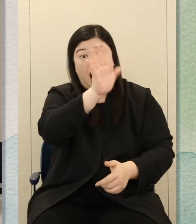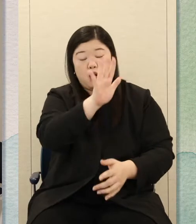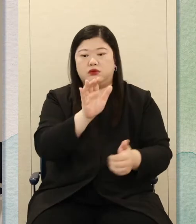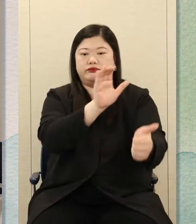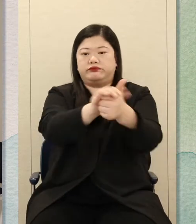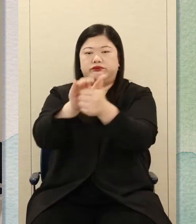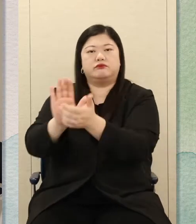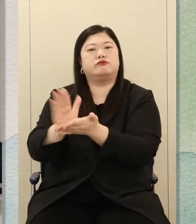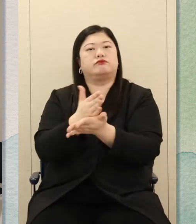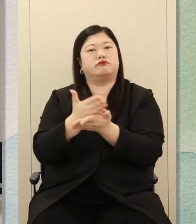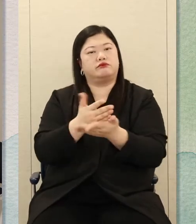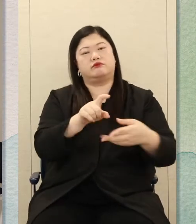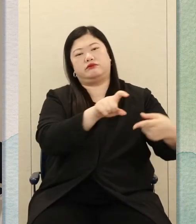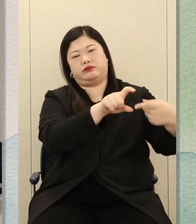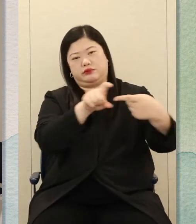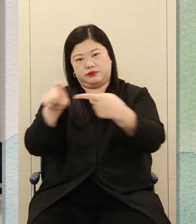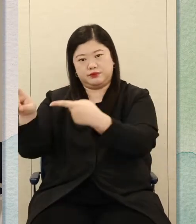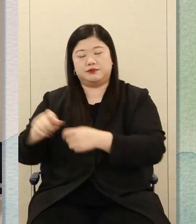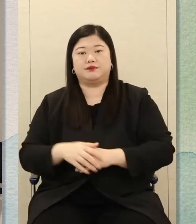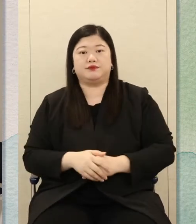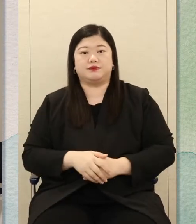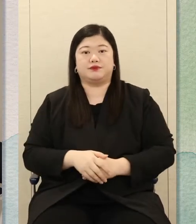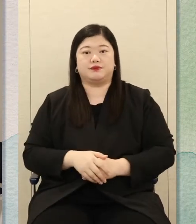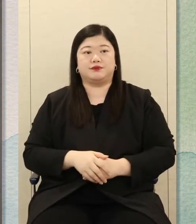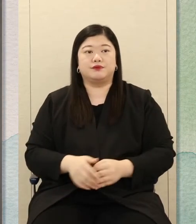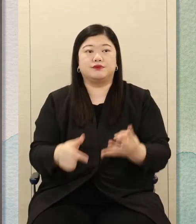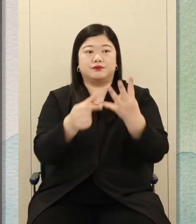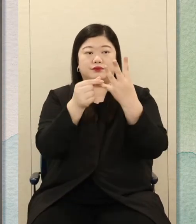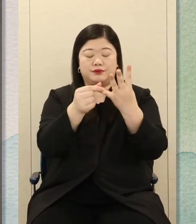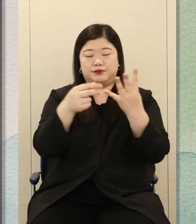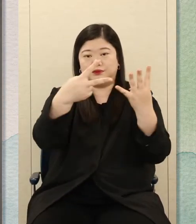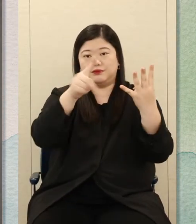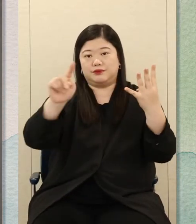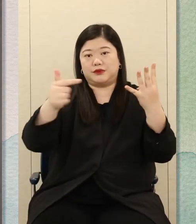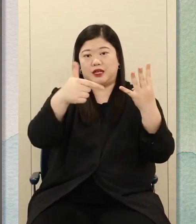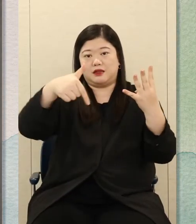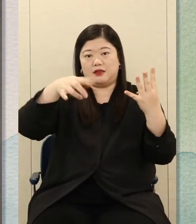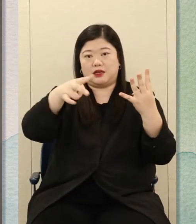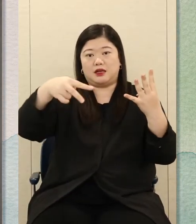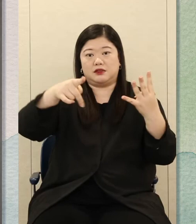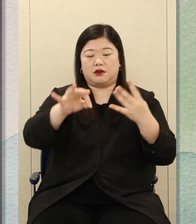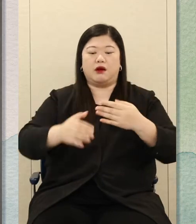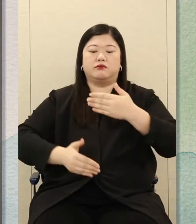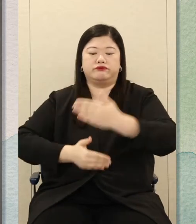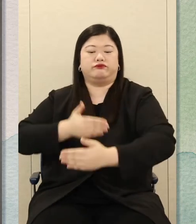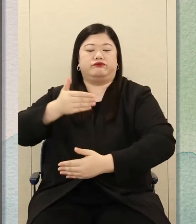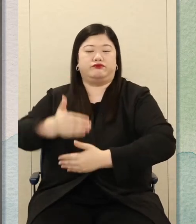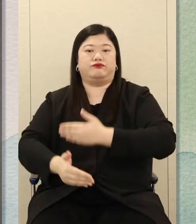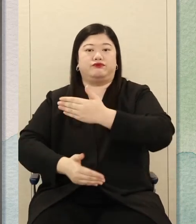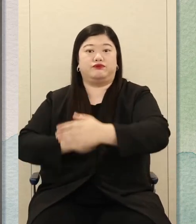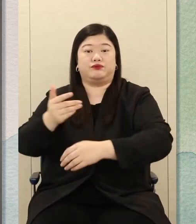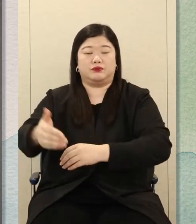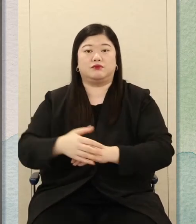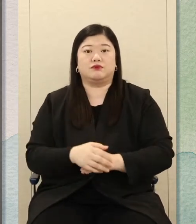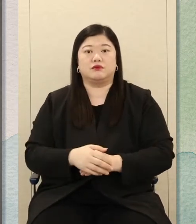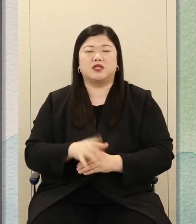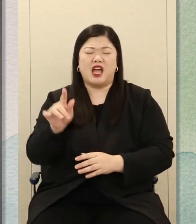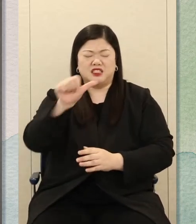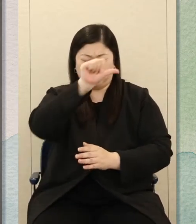항상 강조하는 게 단계적으로 하라는 거예요. 예. 우리 영원히 책 읽기 모임 이런 거 하지 말라는